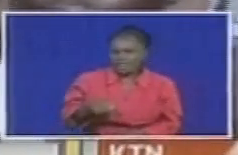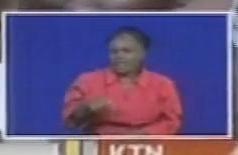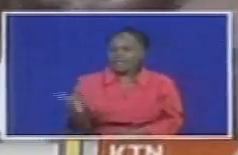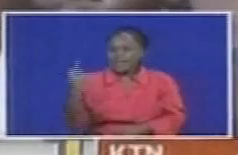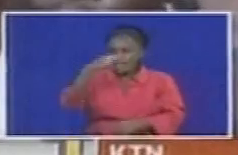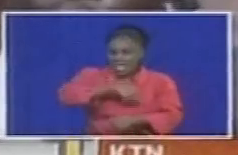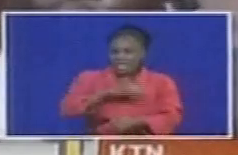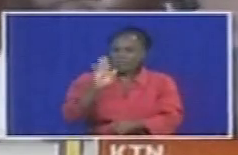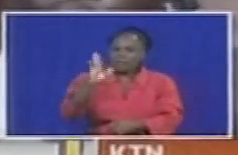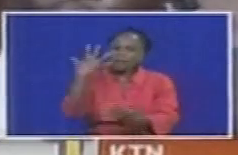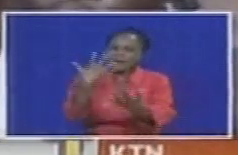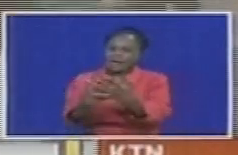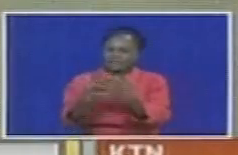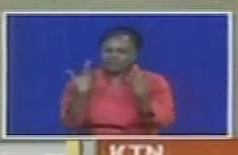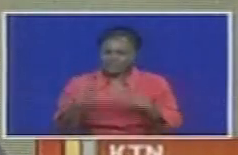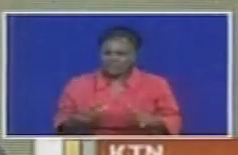imefika.